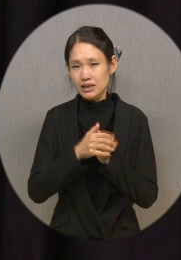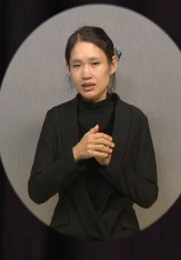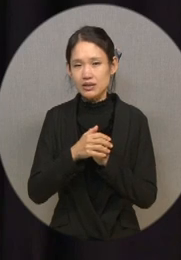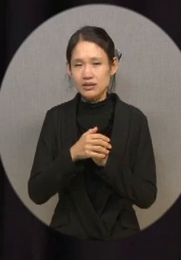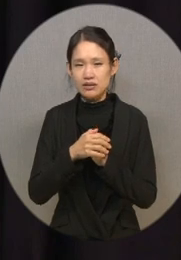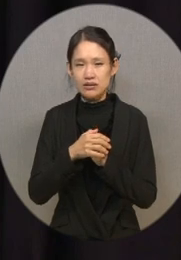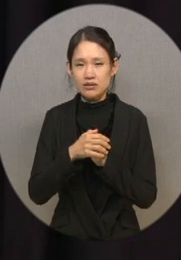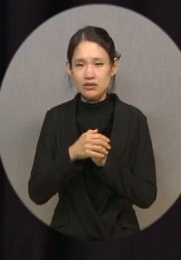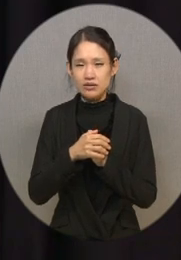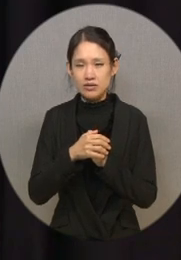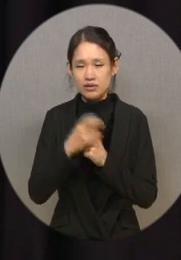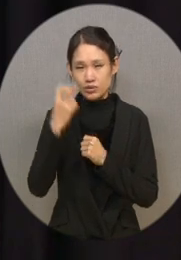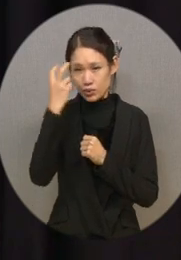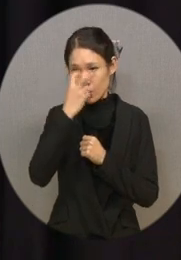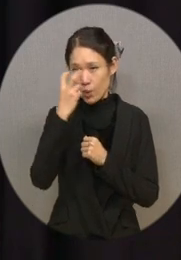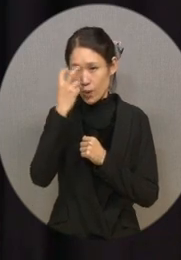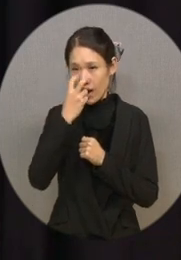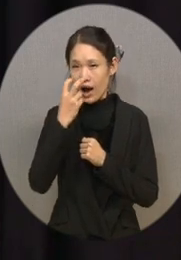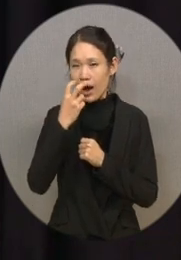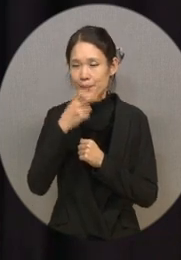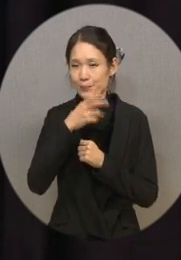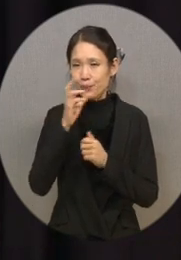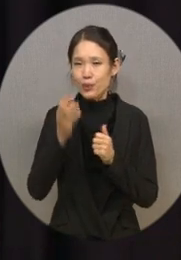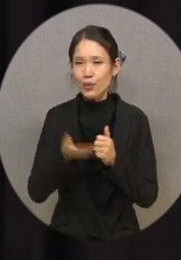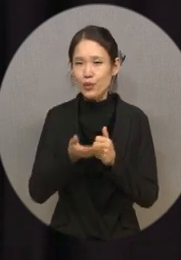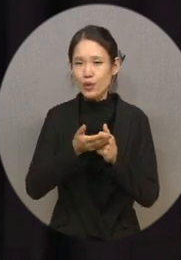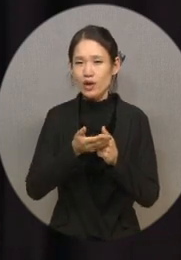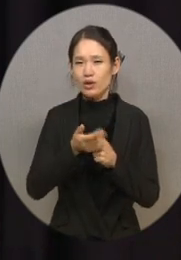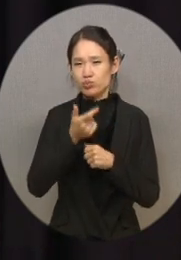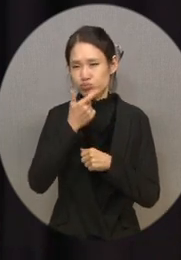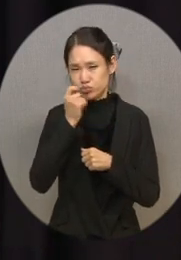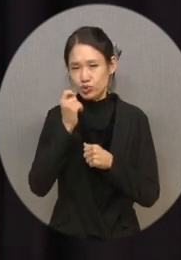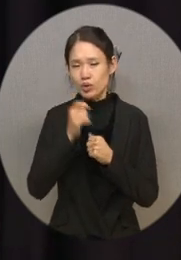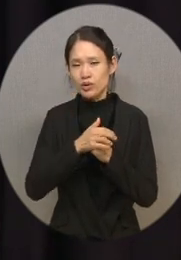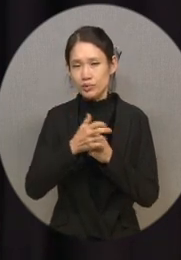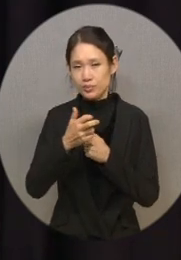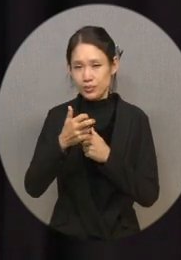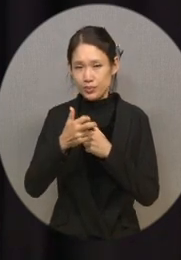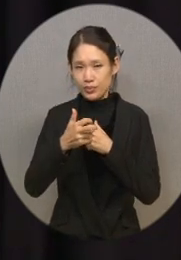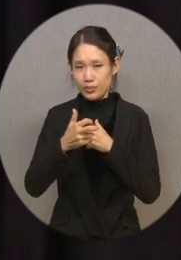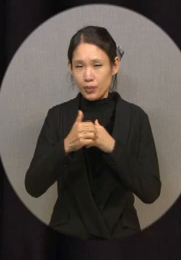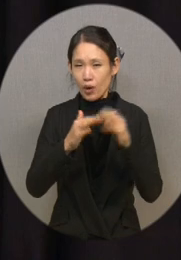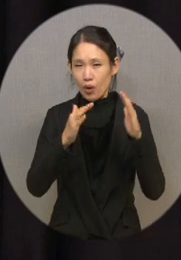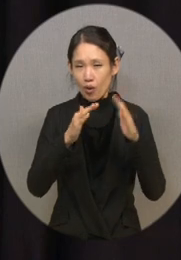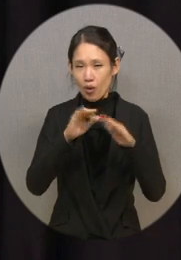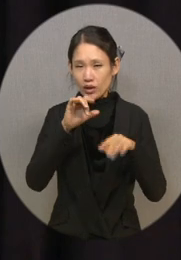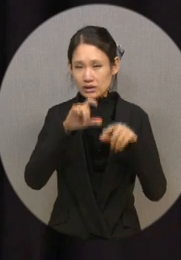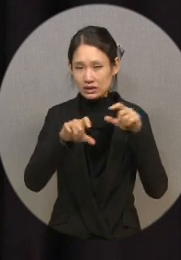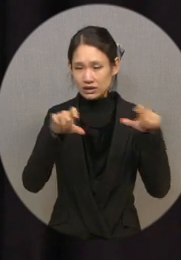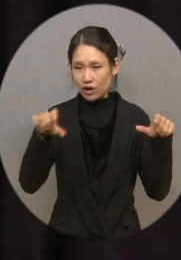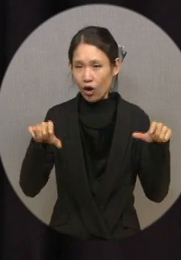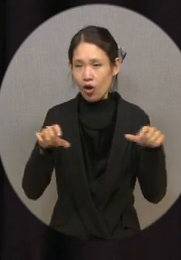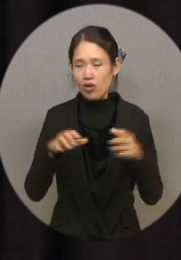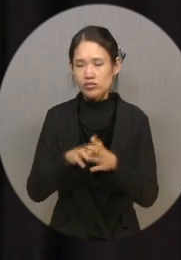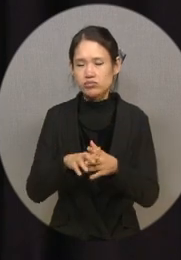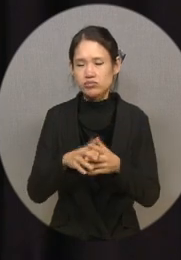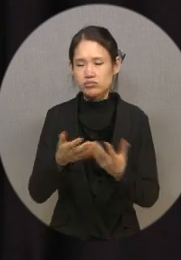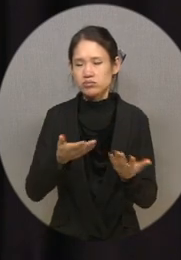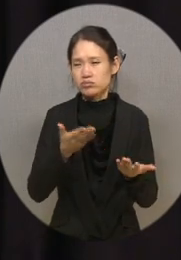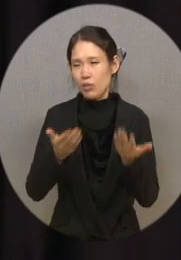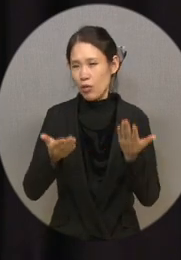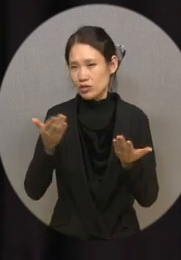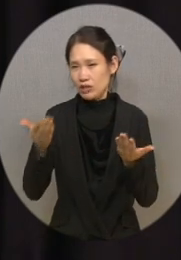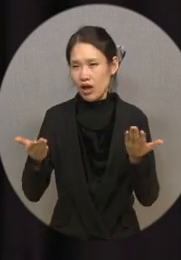이제 요양보호사도 충분히 안 돼 있고 병원도 지역별로 편제가 돼 있고 많이 부족하고 또